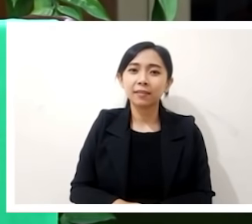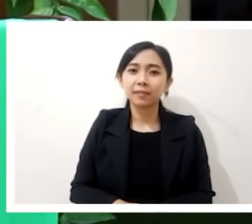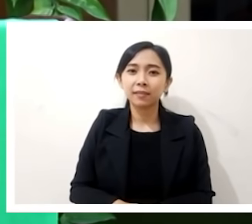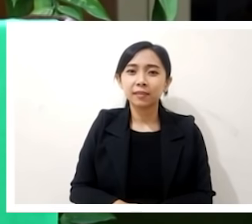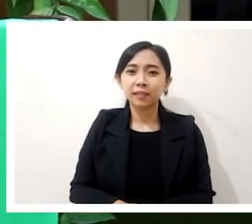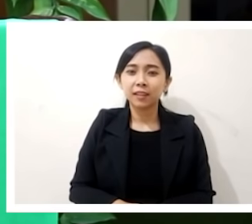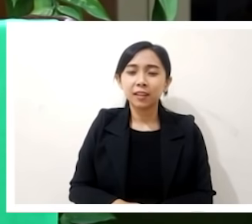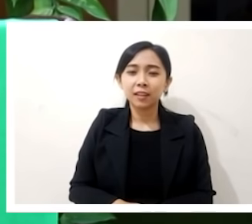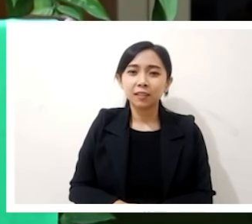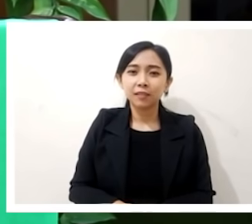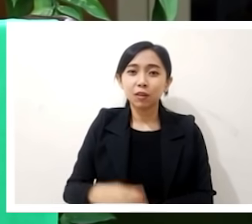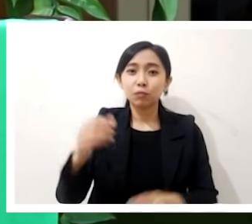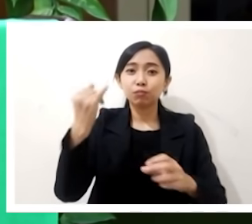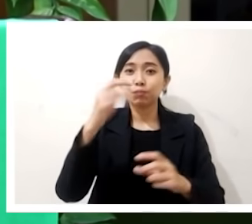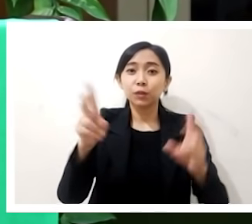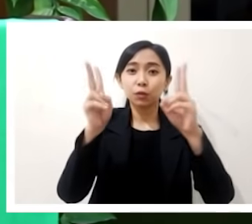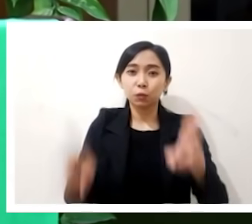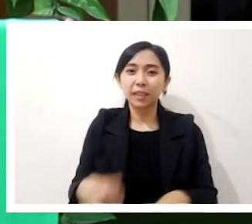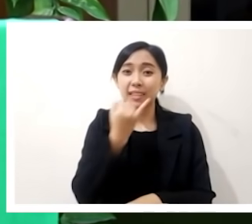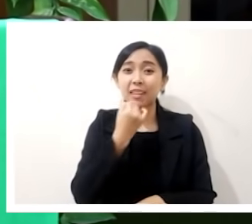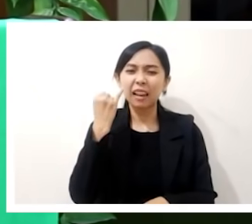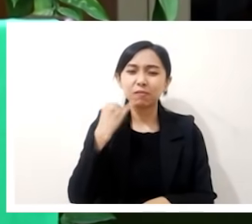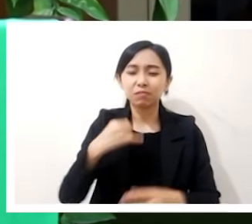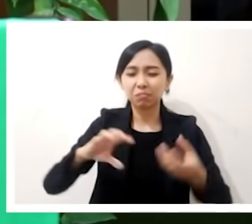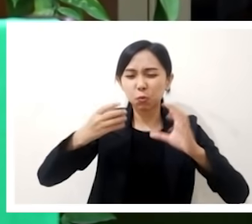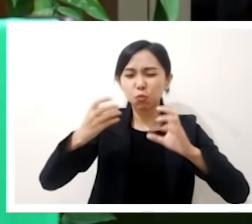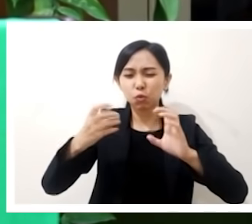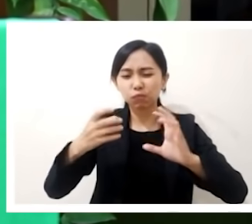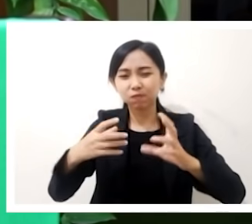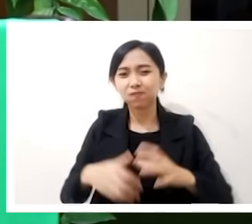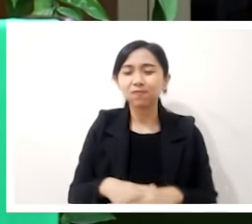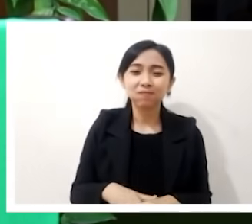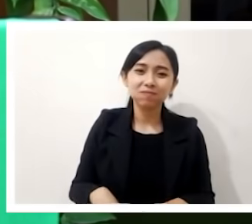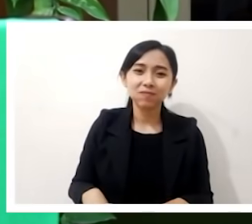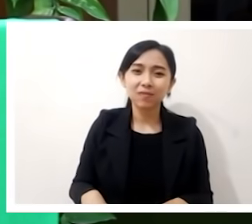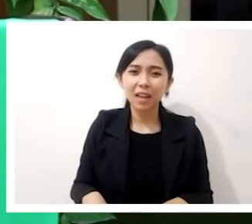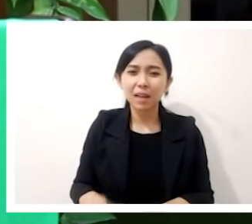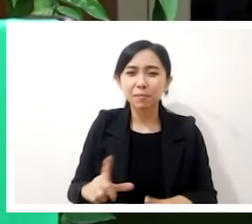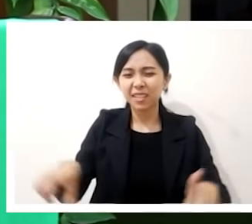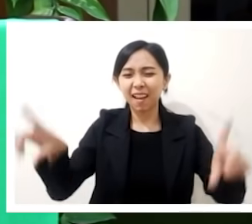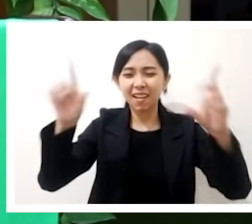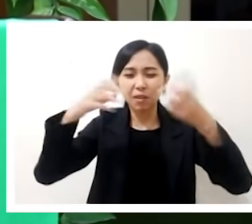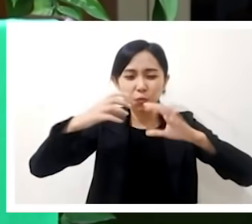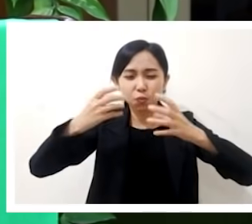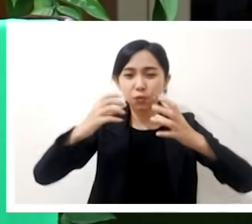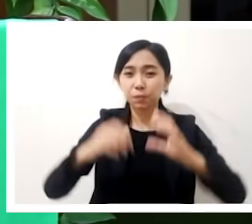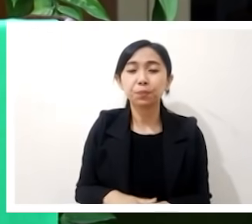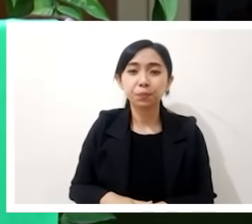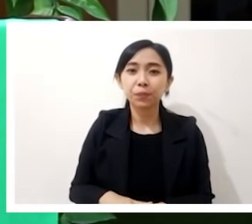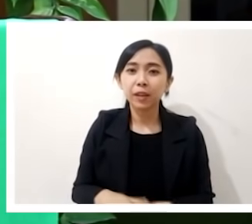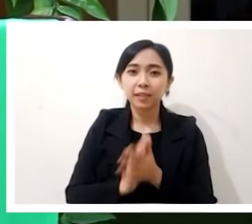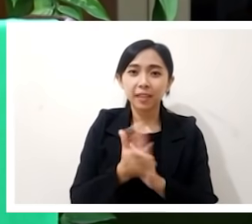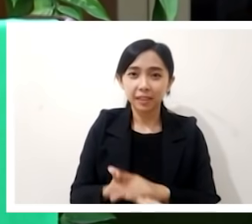dengan banyak penderitaan dan kesulitan. Dalam situasi sulit itu, penulis surat